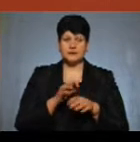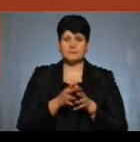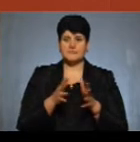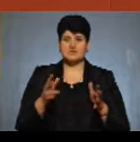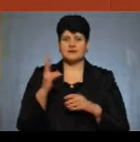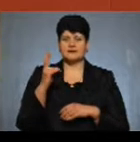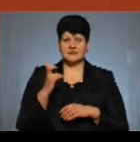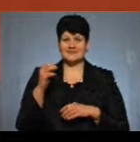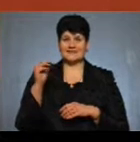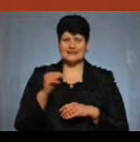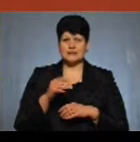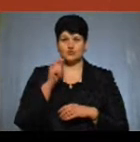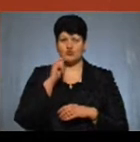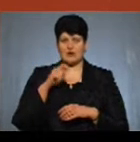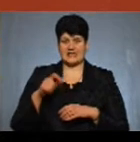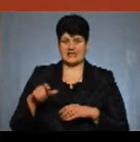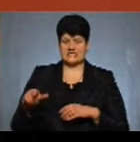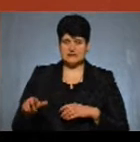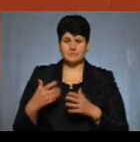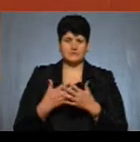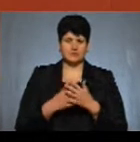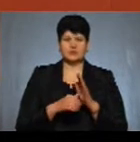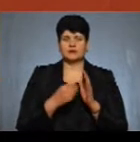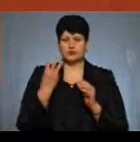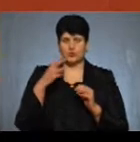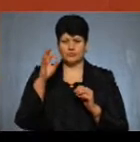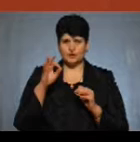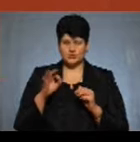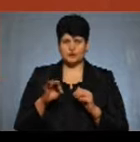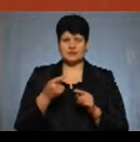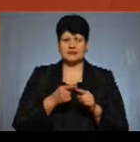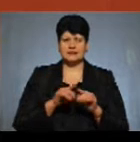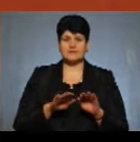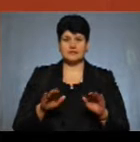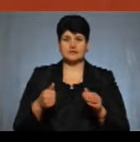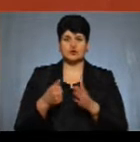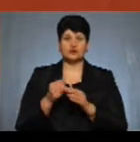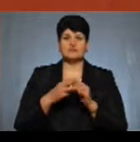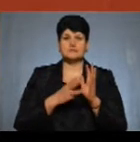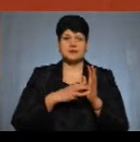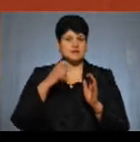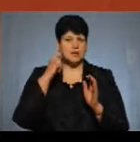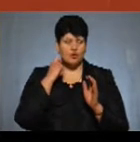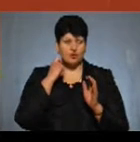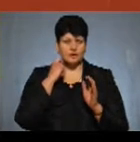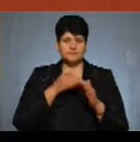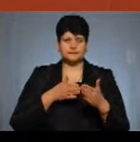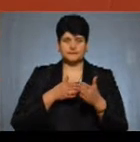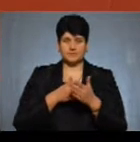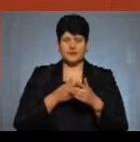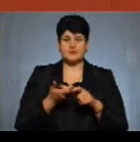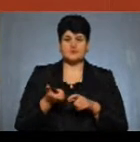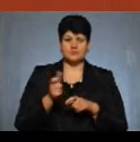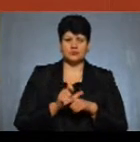захворіло більше 200 тисяч українців, близько 63% з яких – діти віком до 17 років. Епідемічні